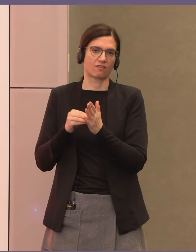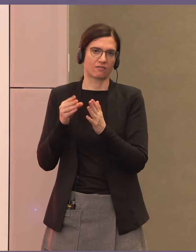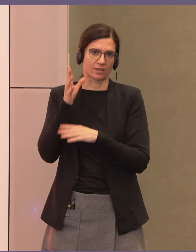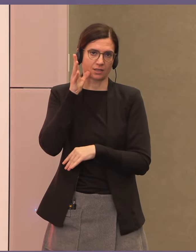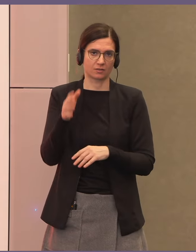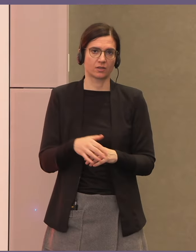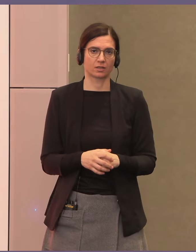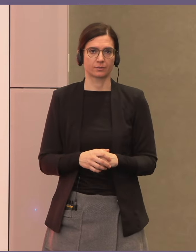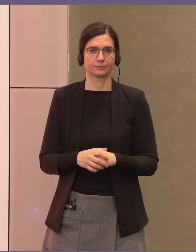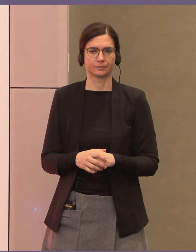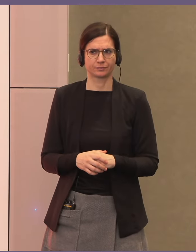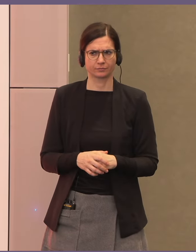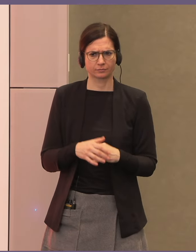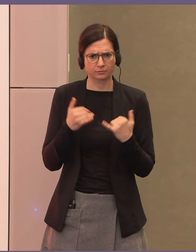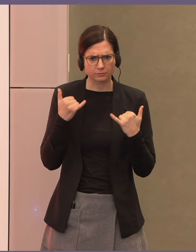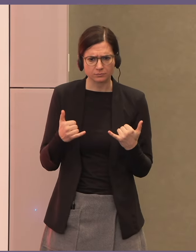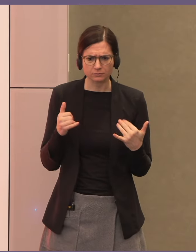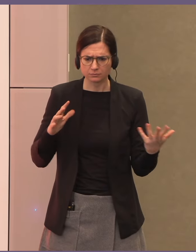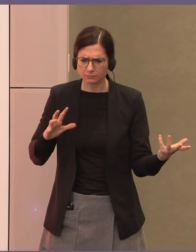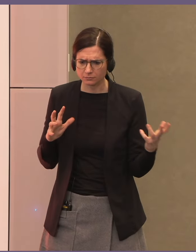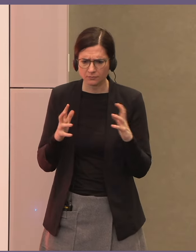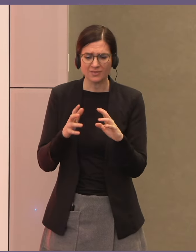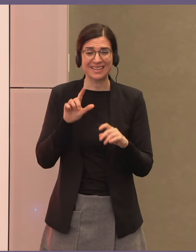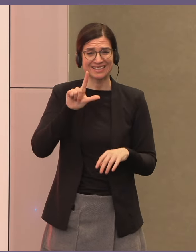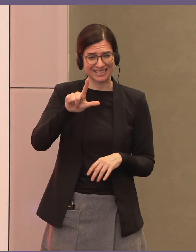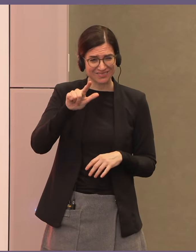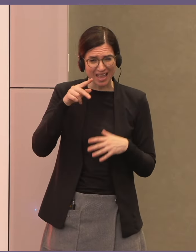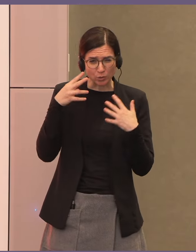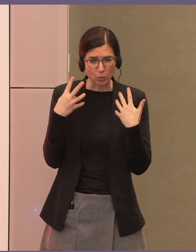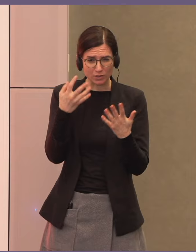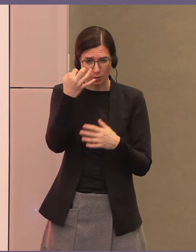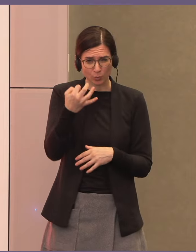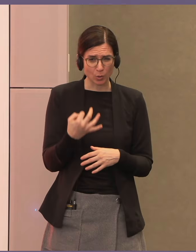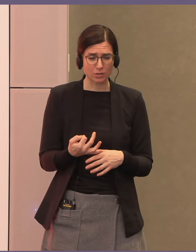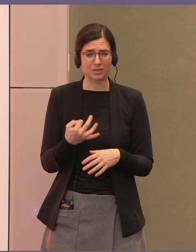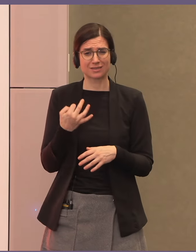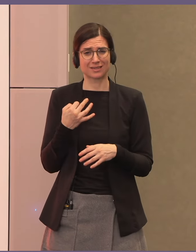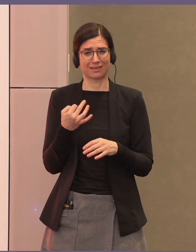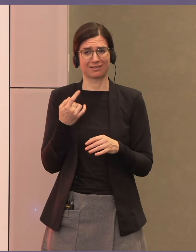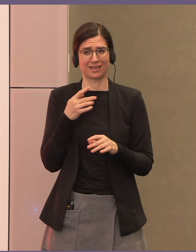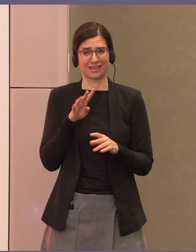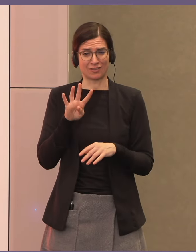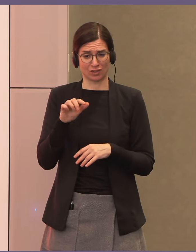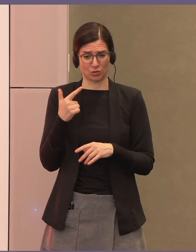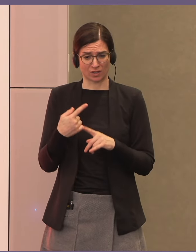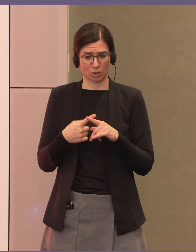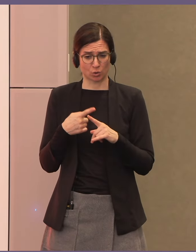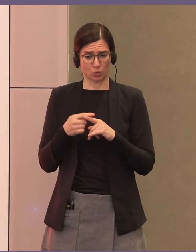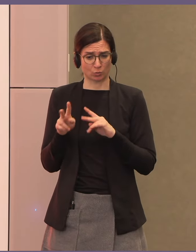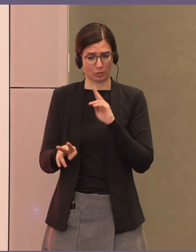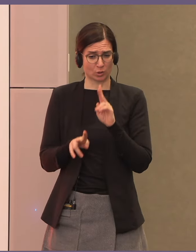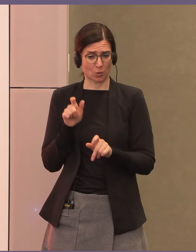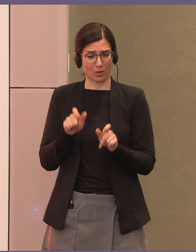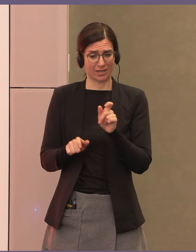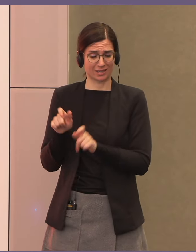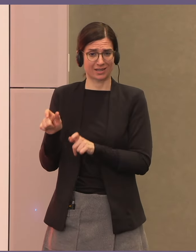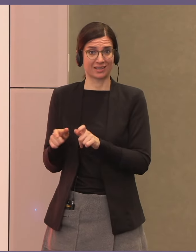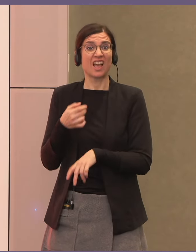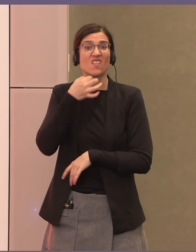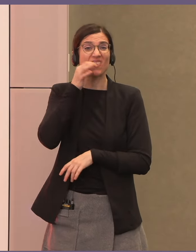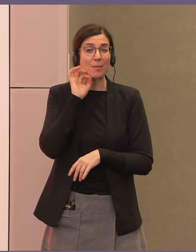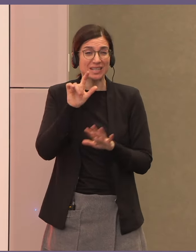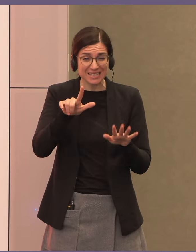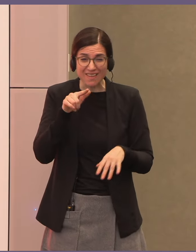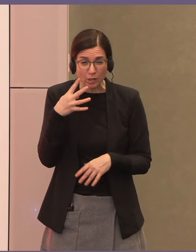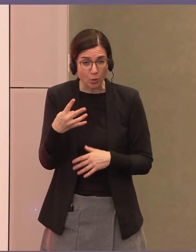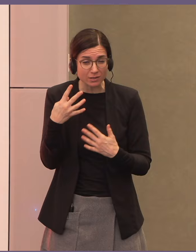sich vergegenwärtigt, dass 92% der in Österreich tätigen 24-Stunden- BetreuerInnen weiblich